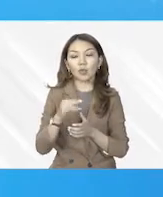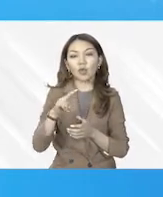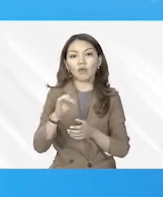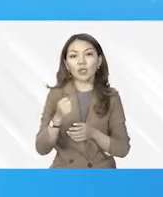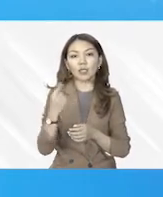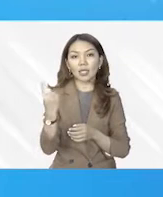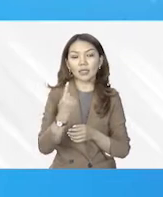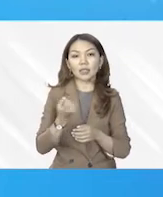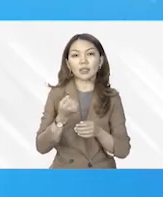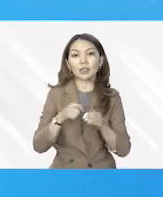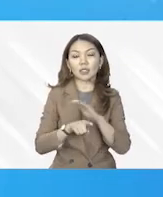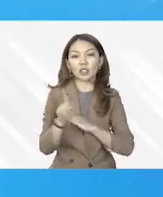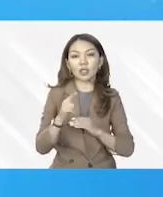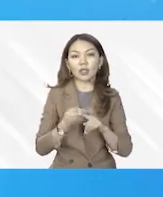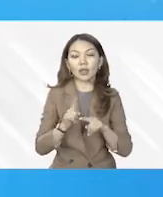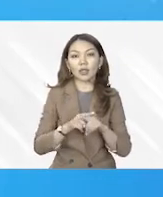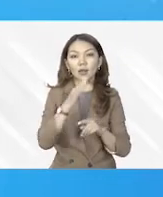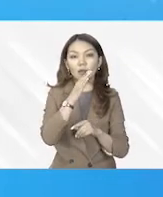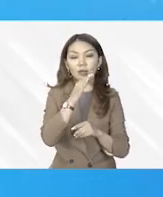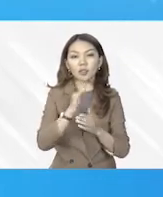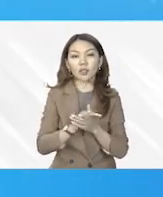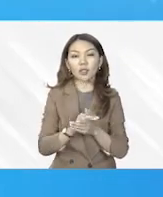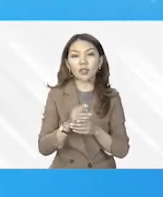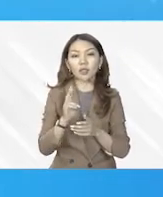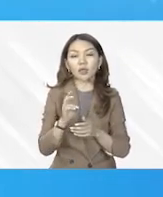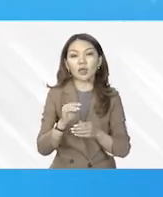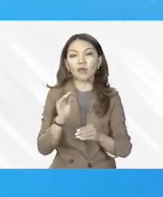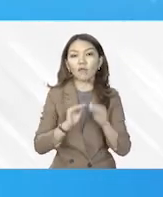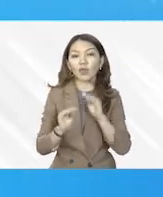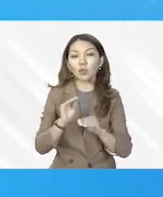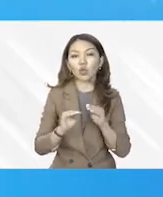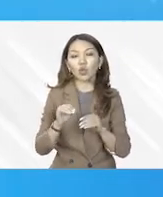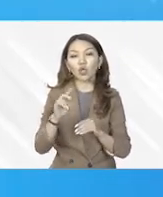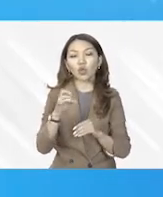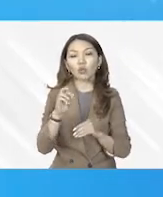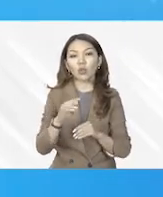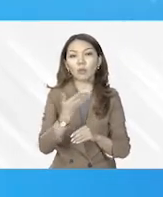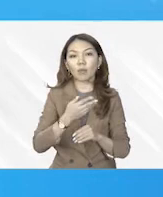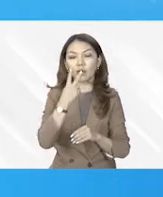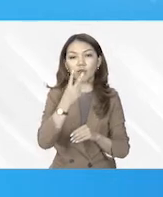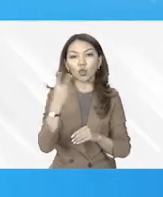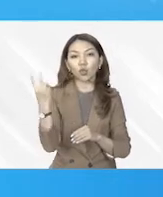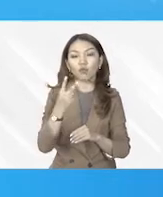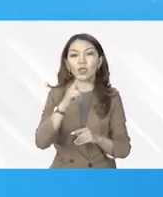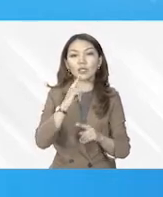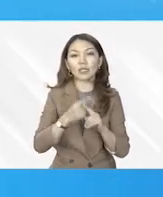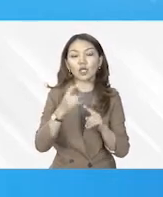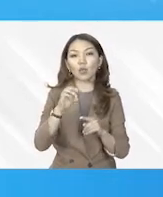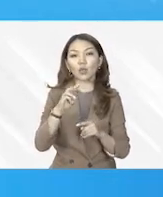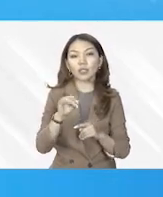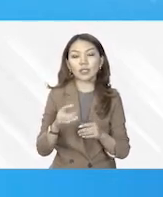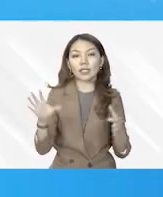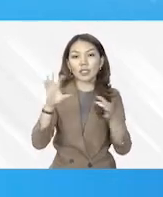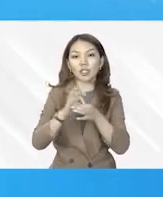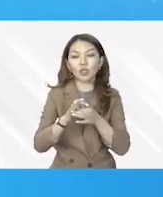профазы 1. На этой стадии ДНК конденсируется, формируя хромосомы. Здесь мы видим удвоенные сестринские хроматиды,